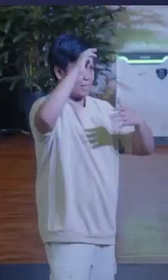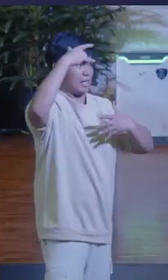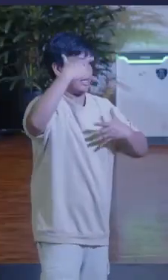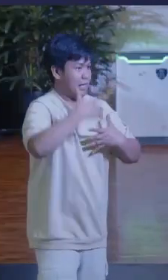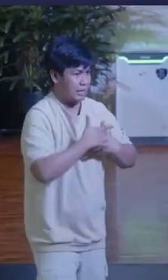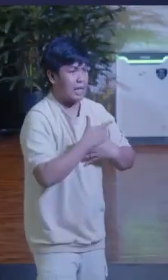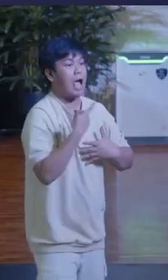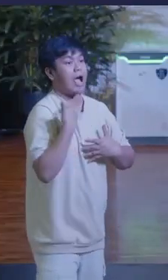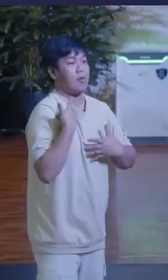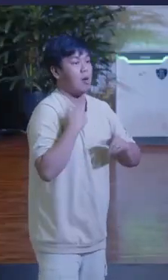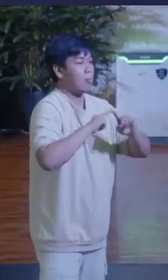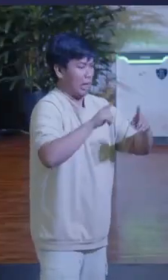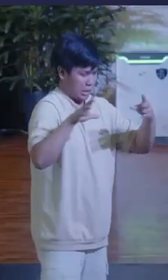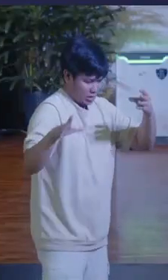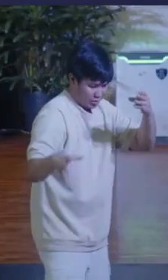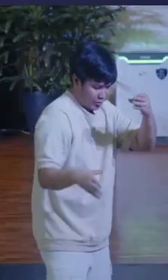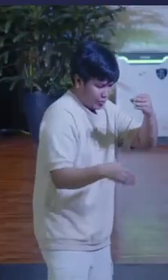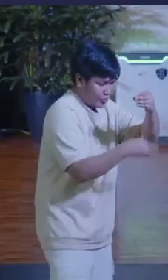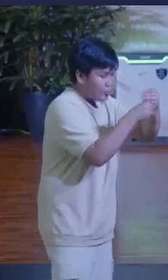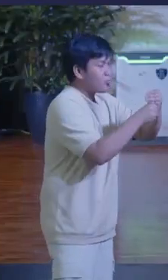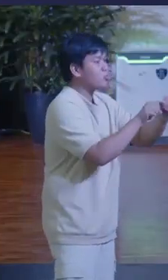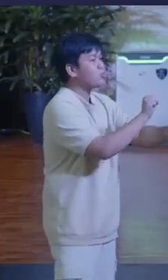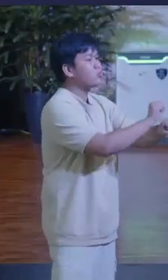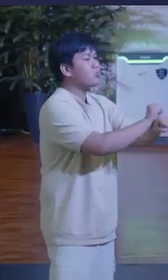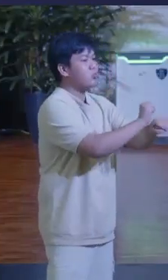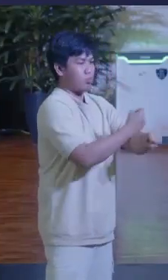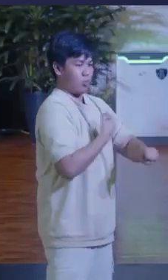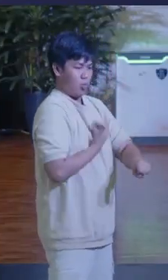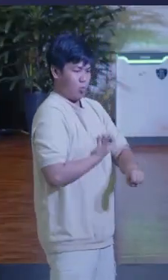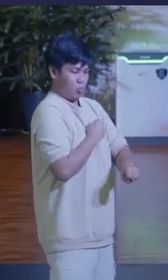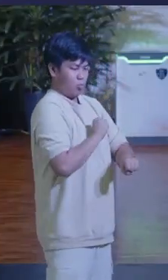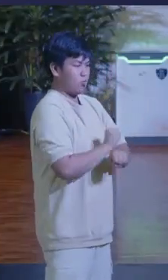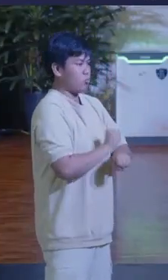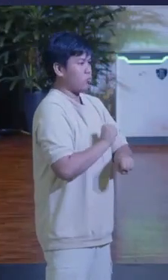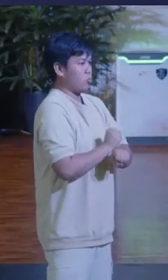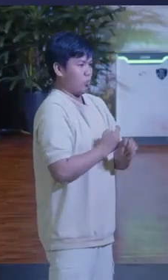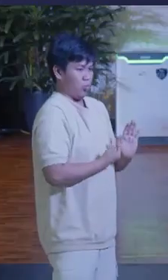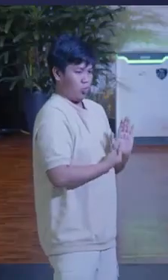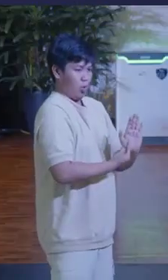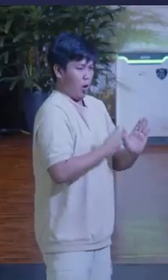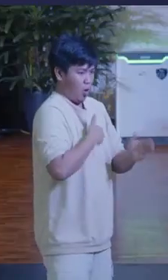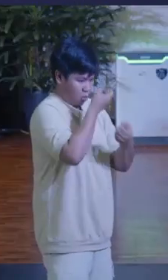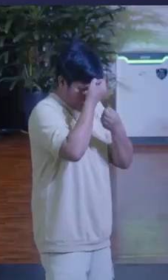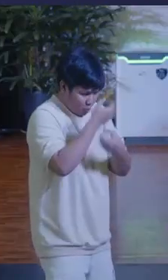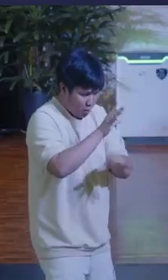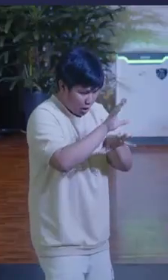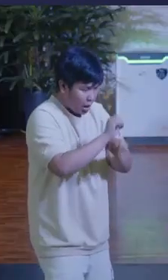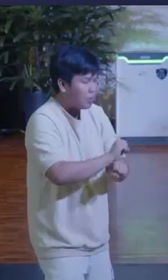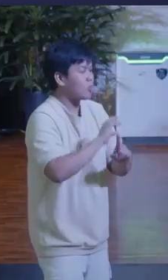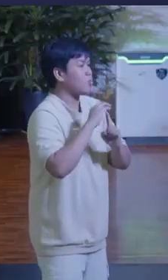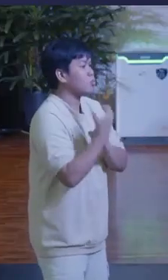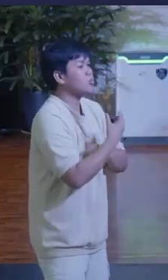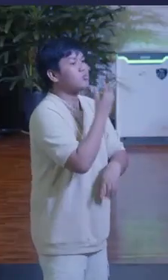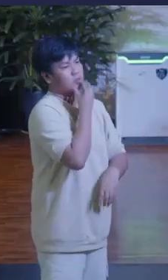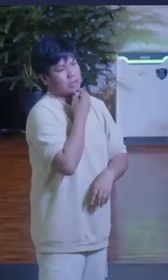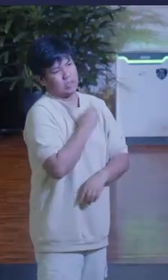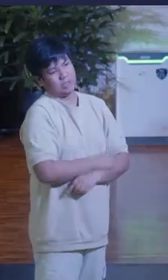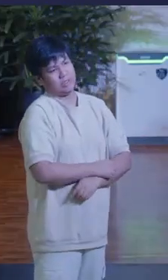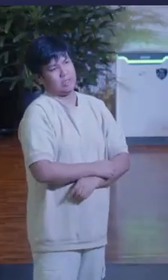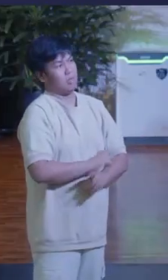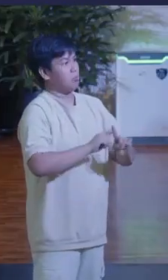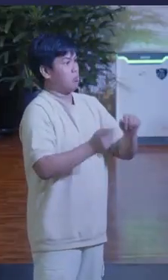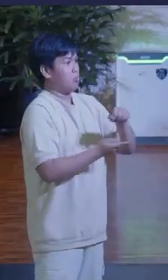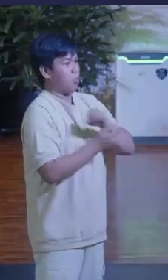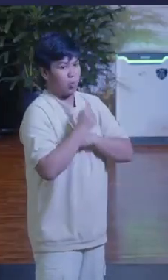works. So pinasinungalingan nyo ni Pablo, maalala nyo, napakasidhi nung kanyang